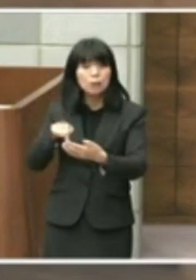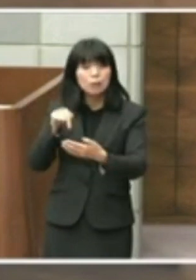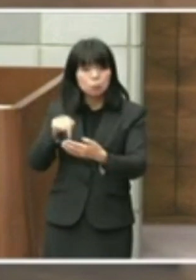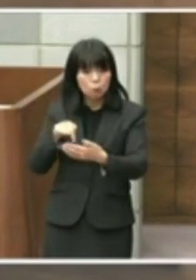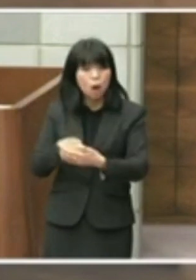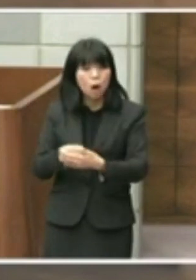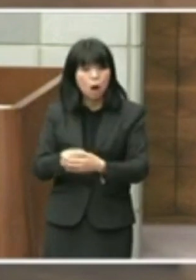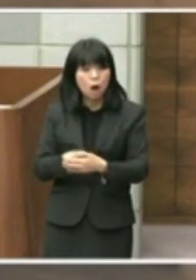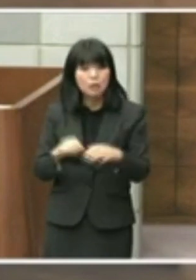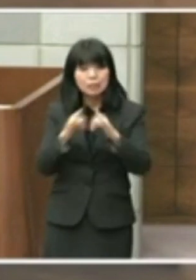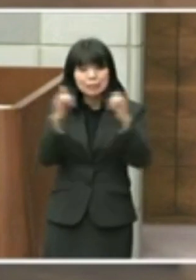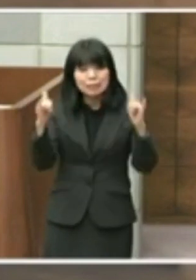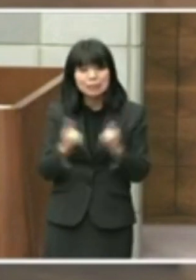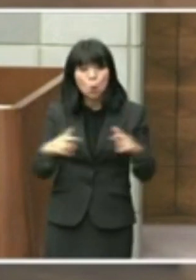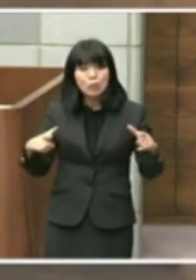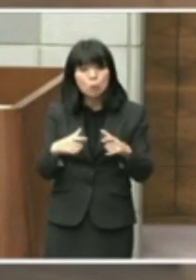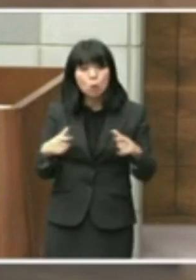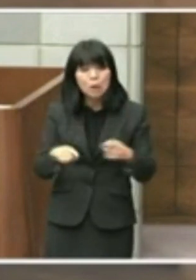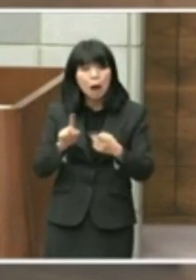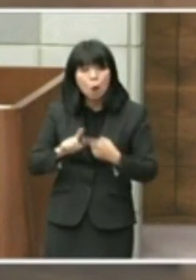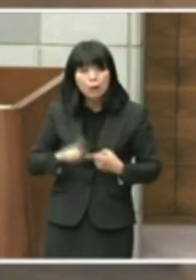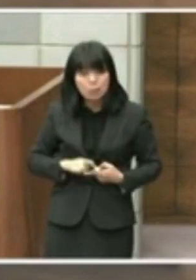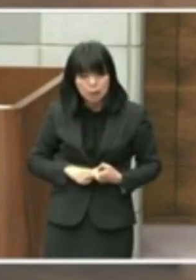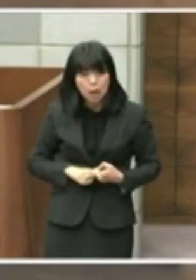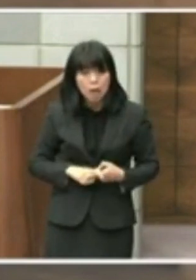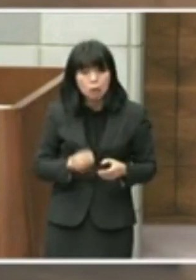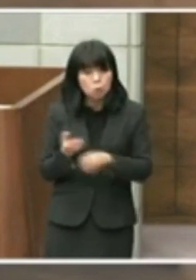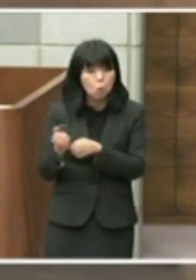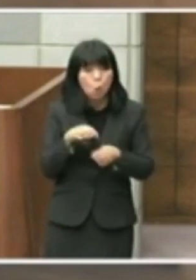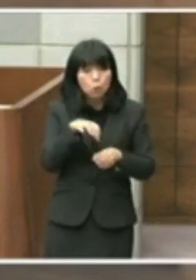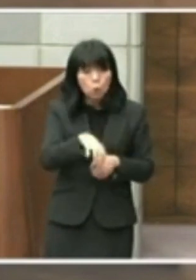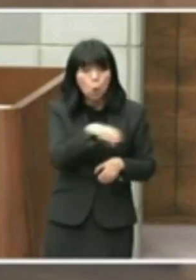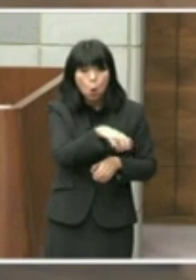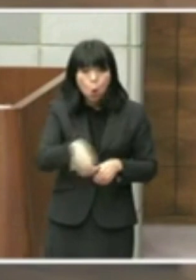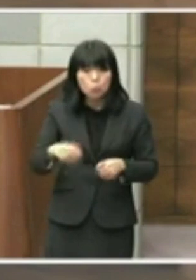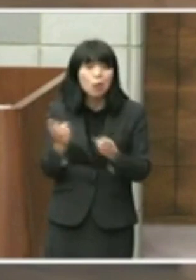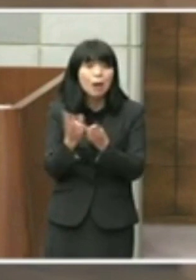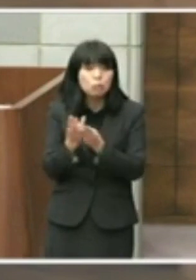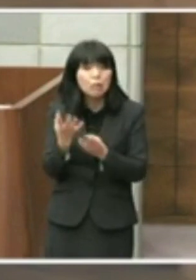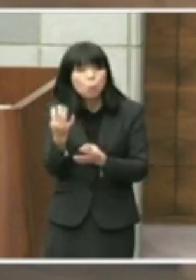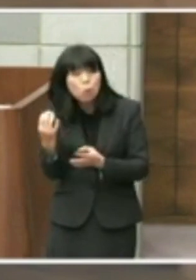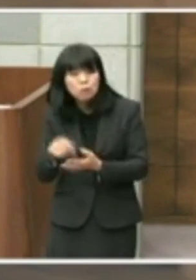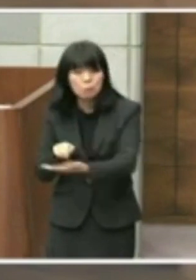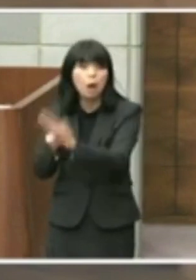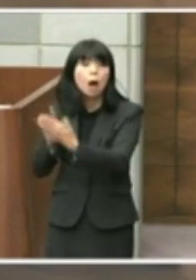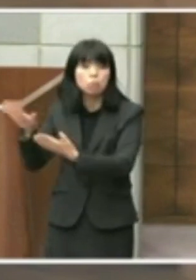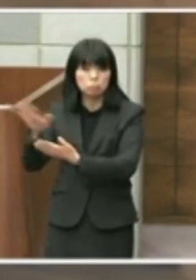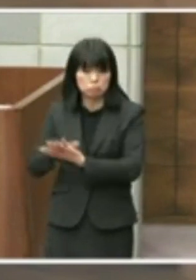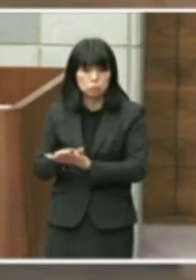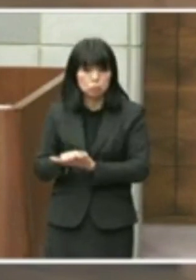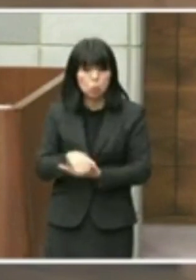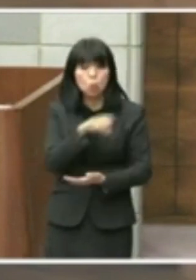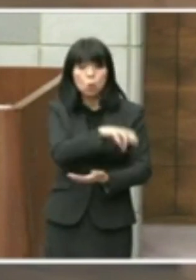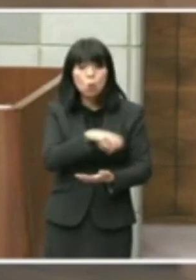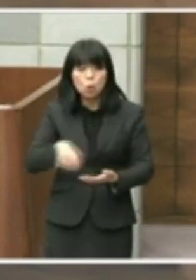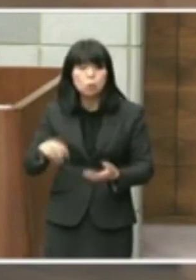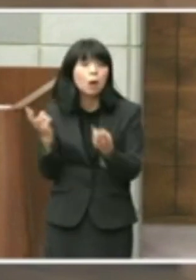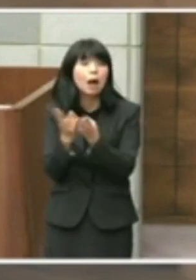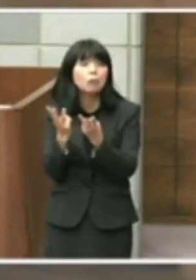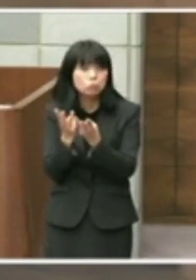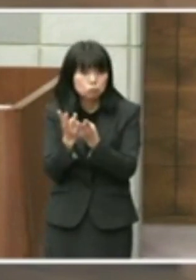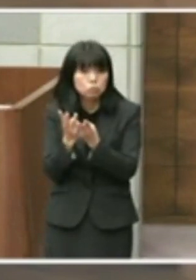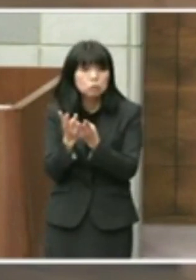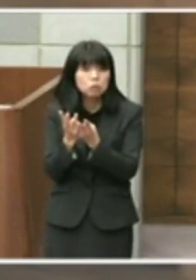には人口規模に対しまして諸所の数という形を示されております。ただその諸所の数につきまし